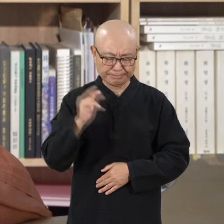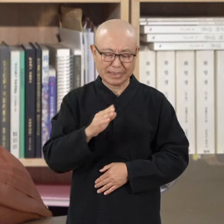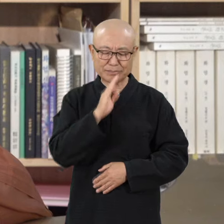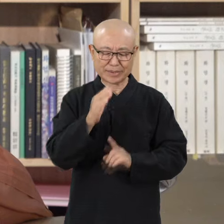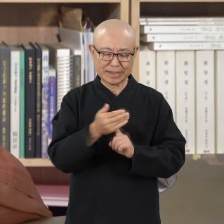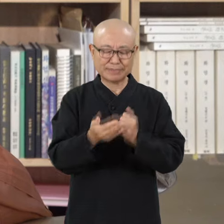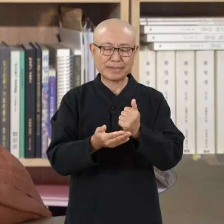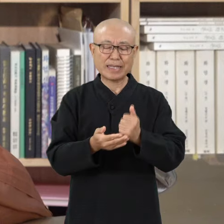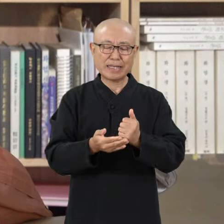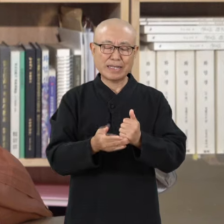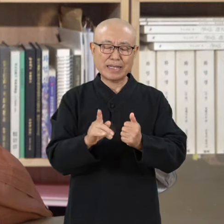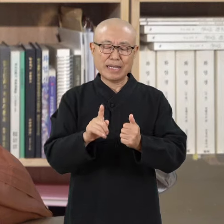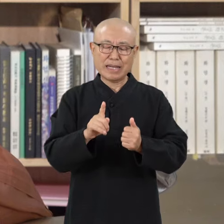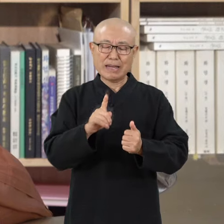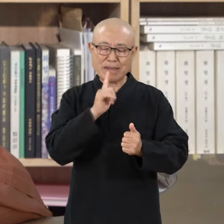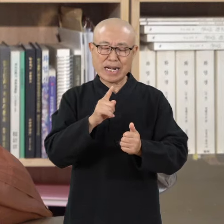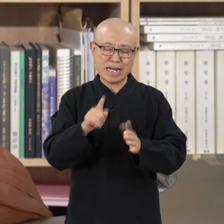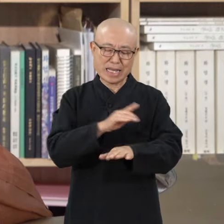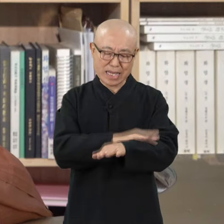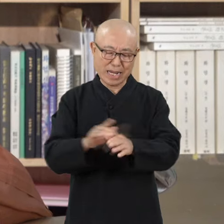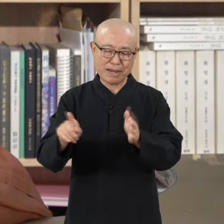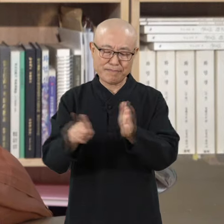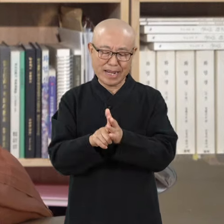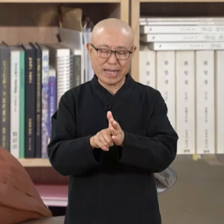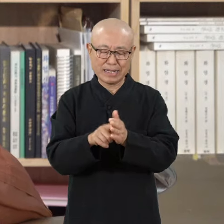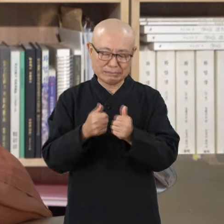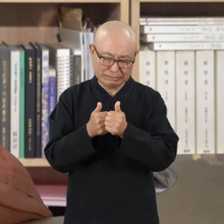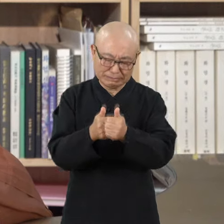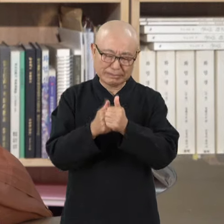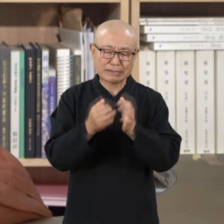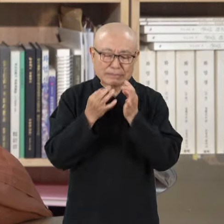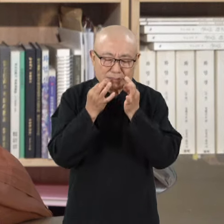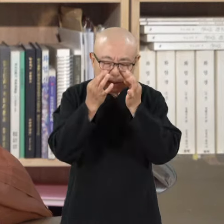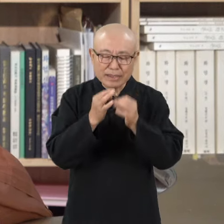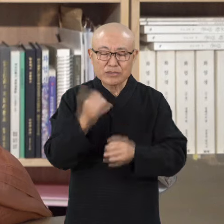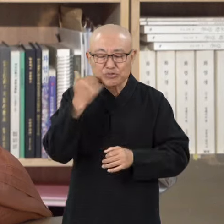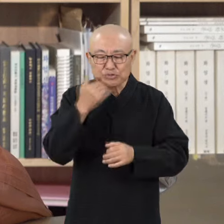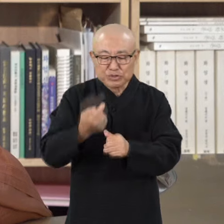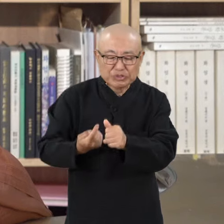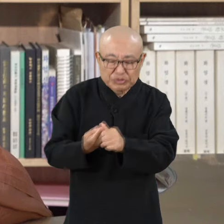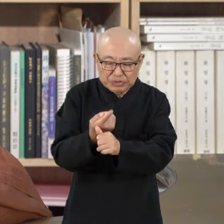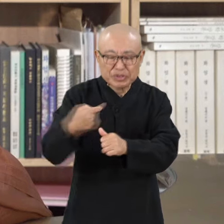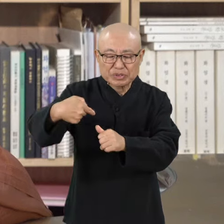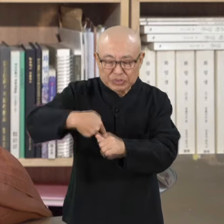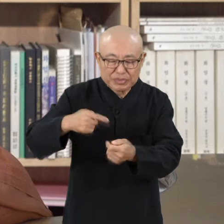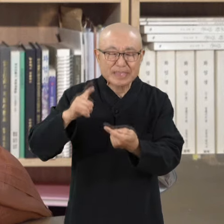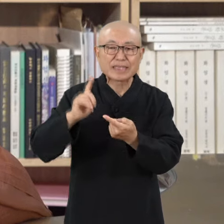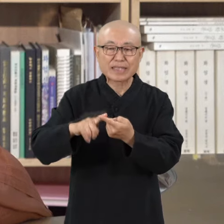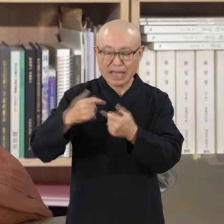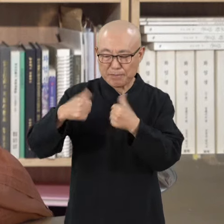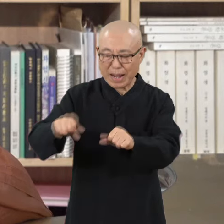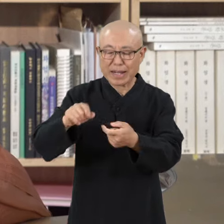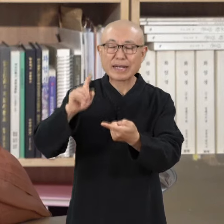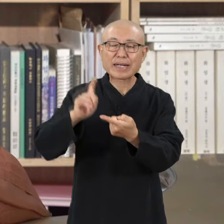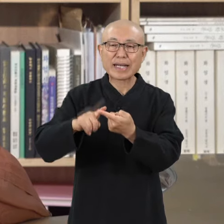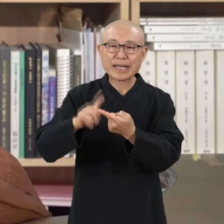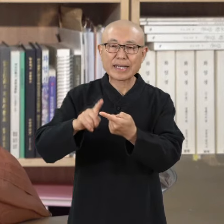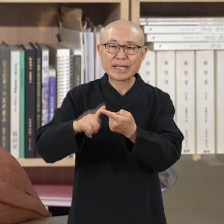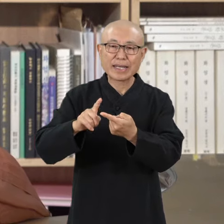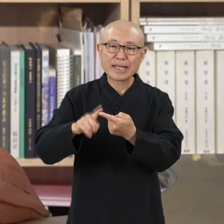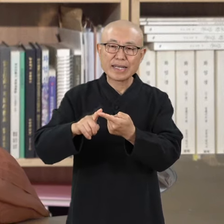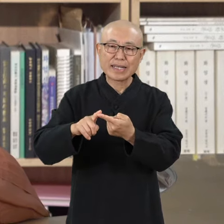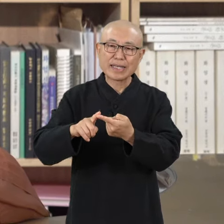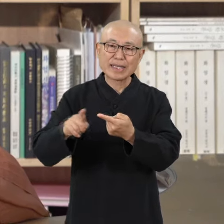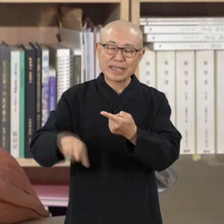모두를 죽이고 파괴하는 그거에 몇 나라의 모든 재산이라 할까요?